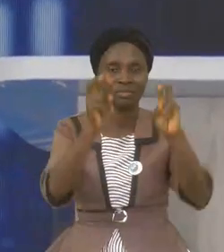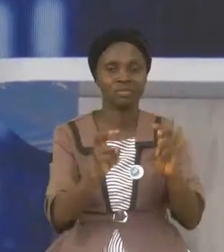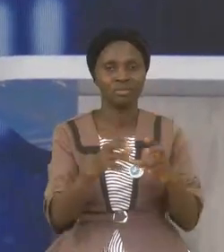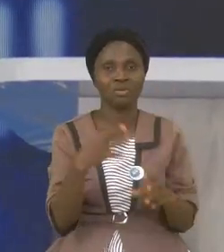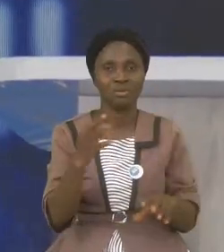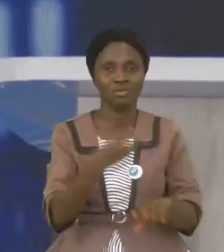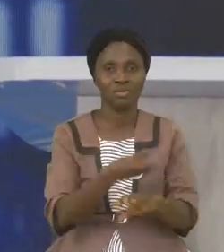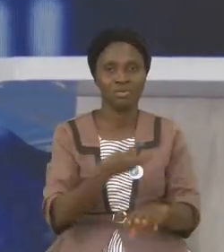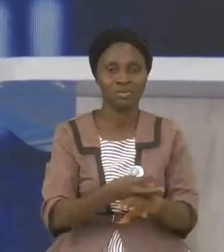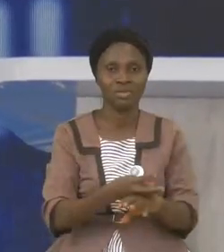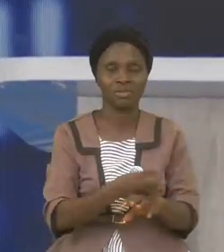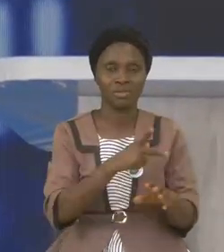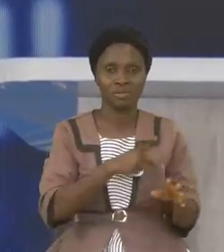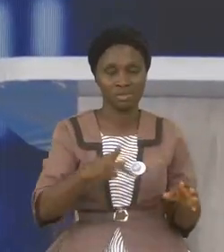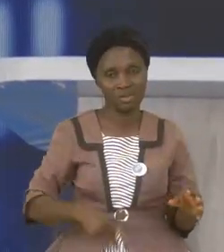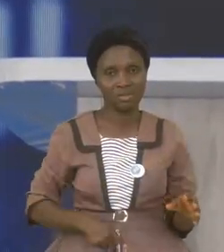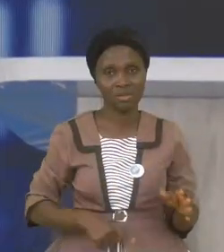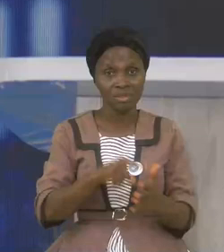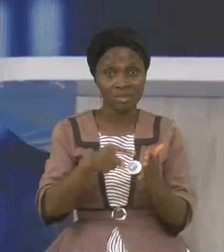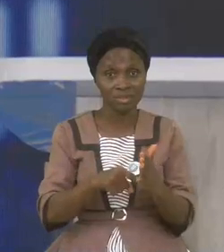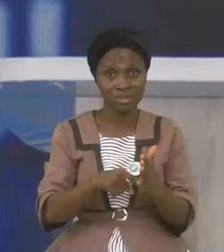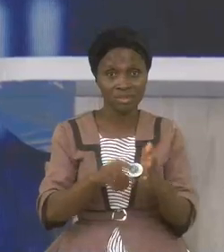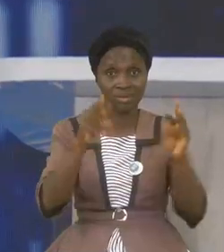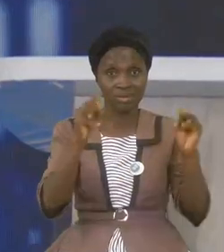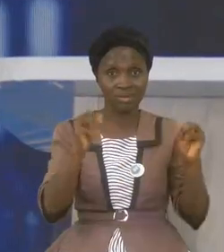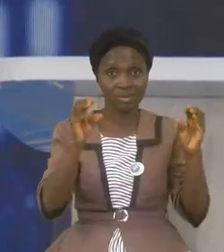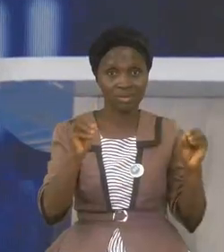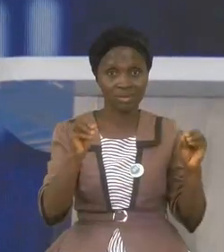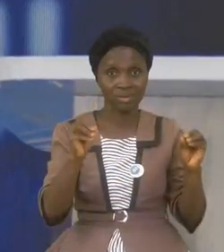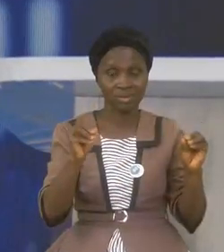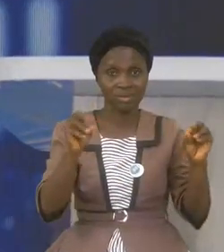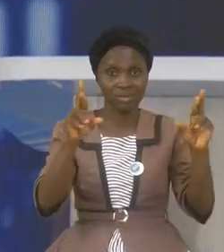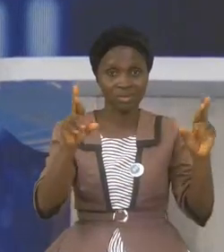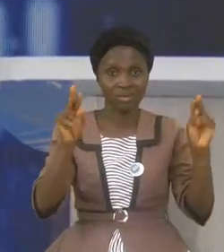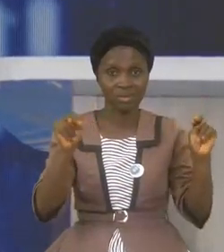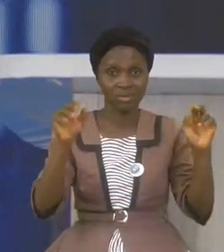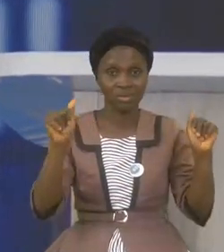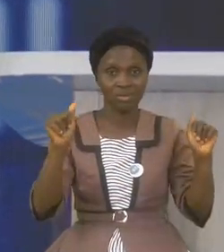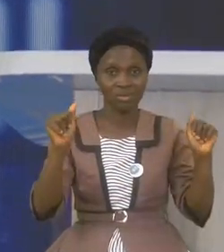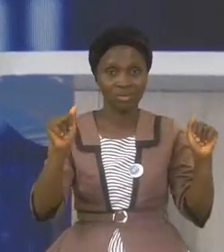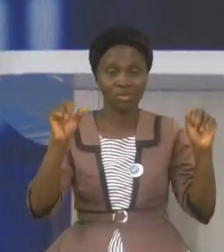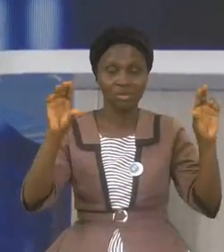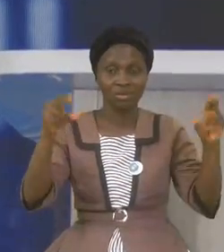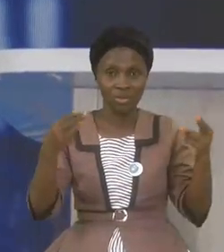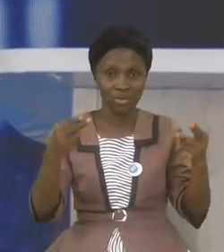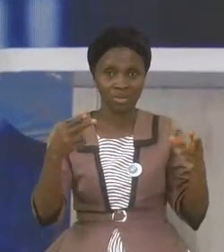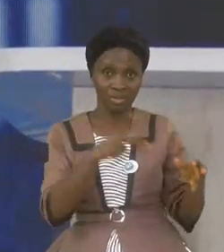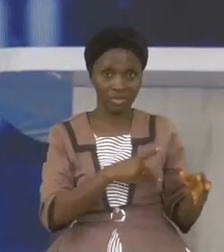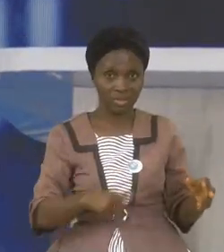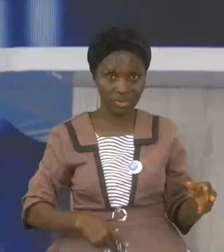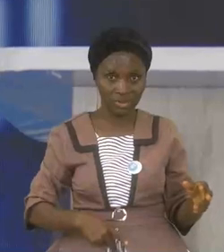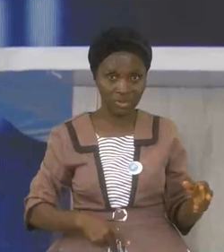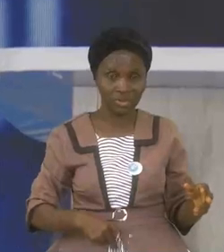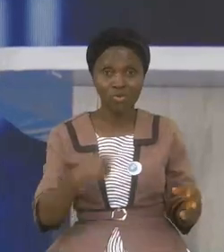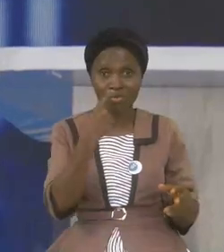Le détrônement d'un monarque, d'un transgresseur arrogant et insensible. Celui qui dit que, oui, je